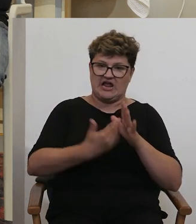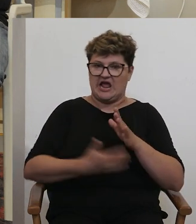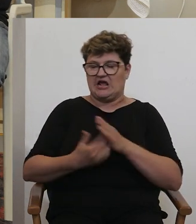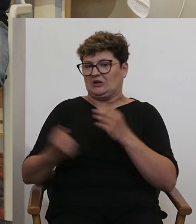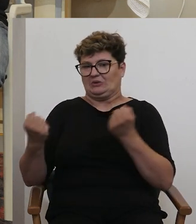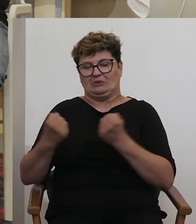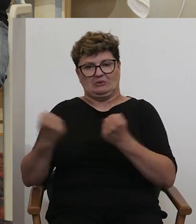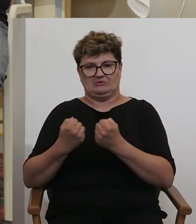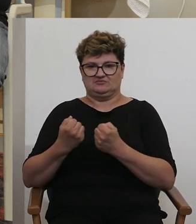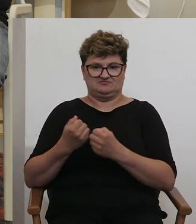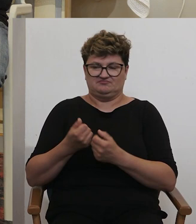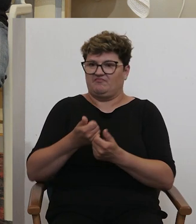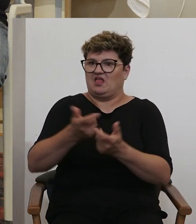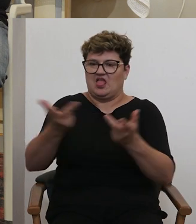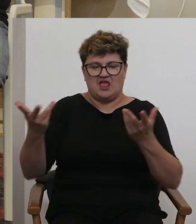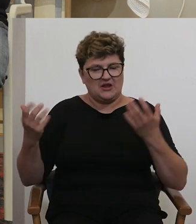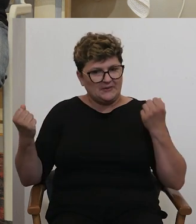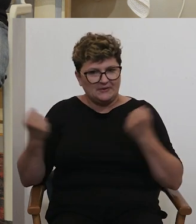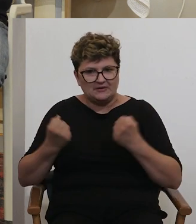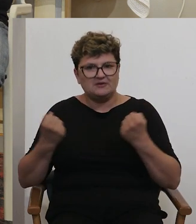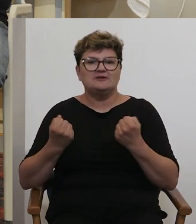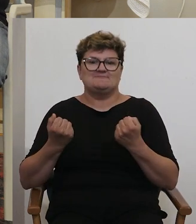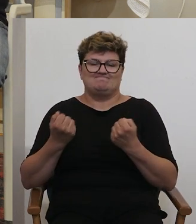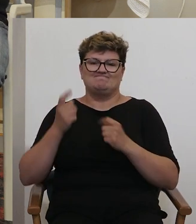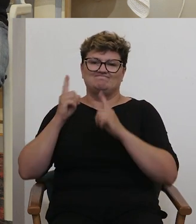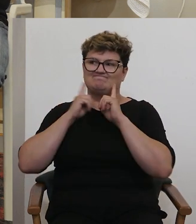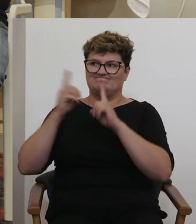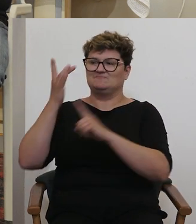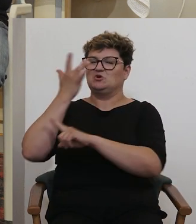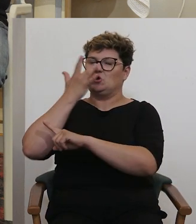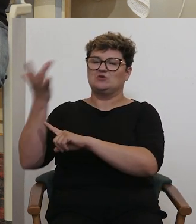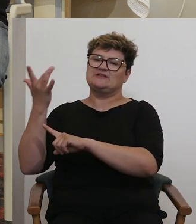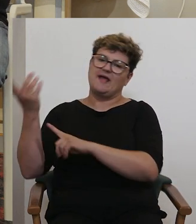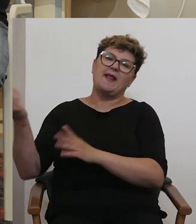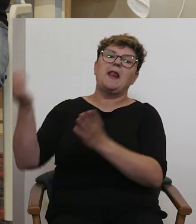powiedzieć wybita do nogi, do tego stopnia, że Rosjanie wzmocnili ją